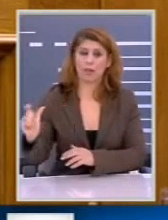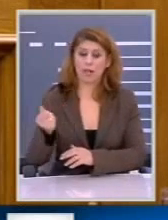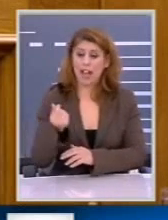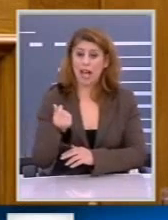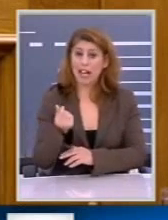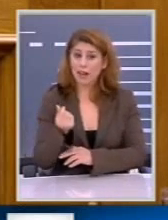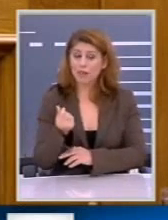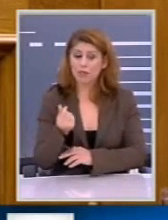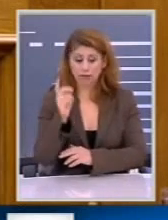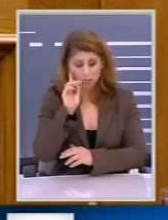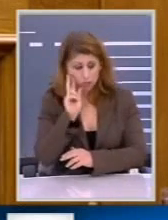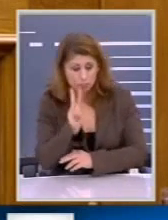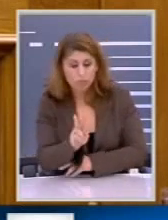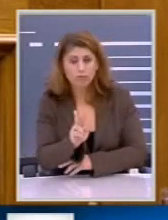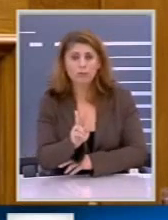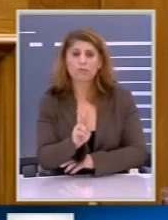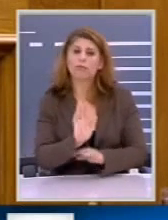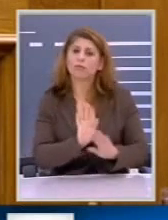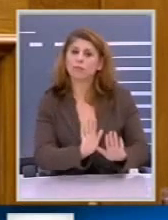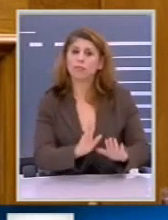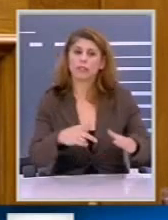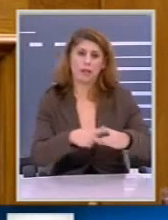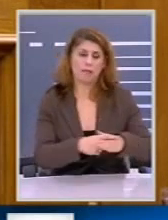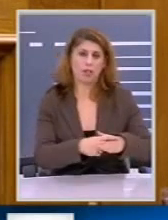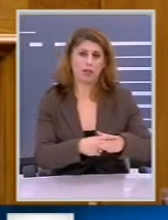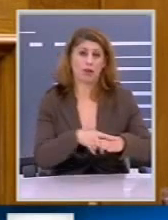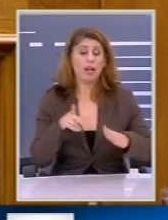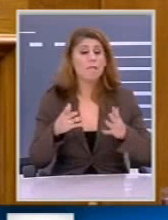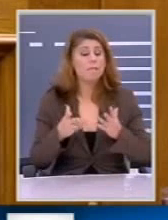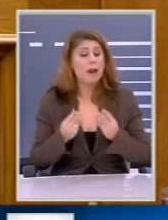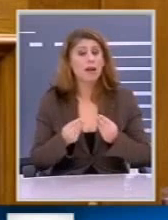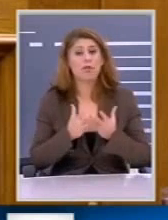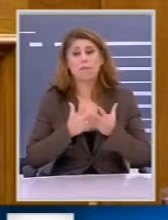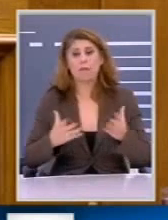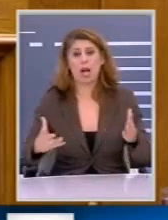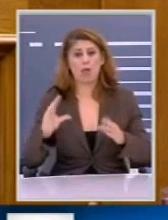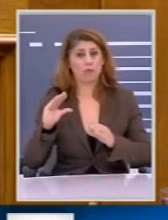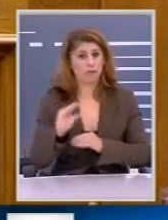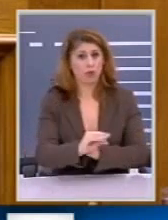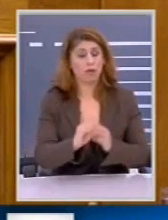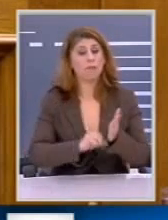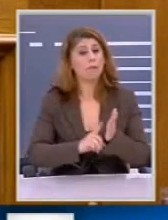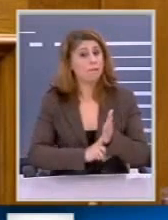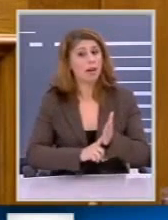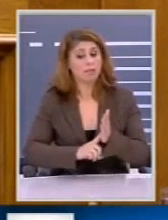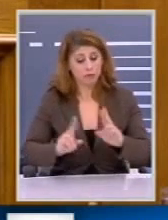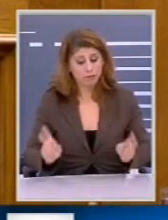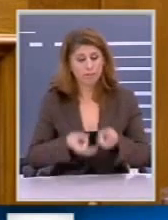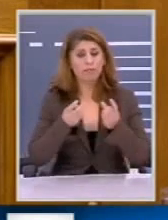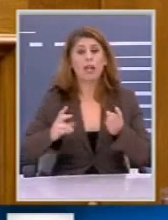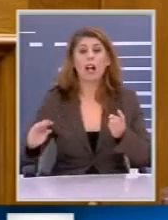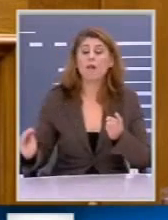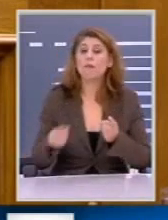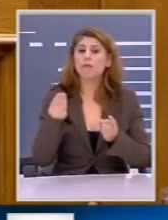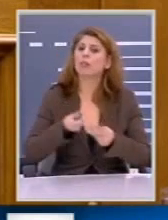ρευστού που εντοπίστηκε να έχει παραμείνει στα ταμεία του. Είναι πάρα πολύ μεγάλο το ποσό που πρέπει να ανεχνευθεί ως προς την προέλευση και